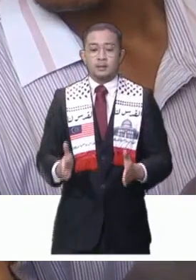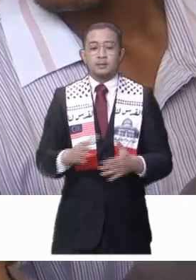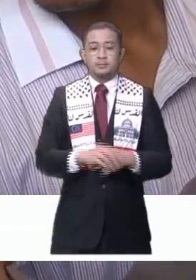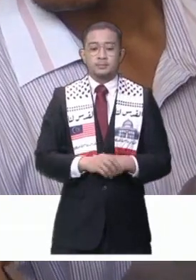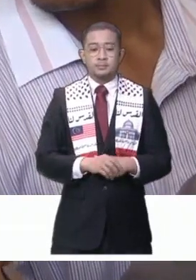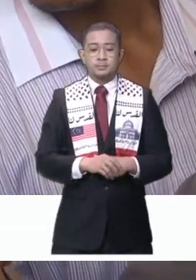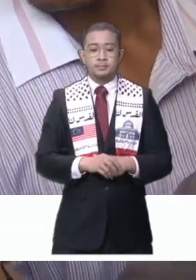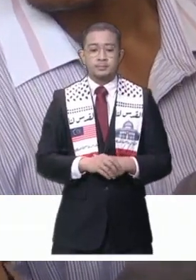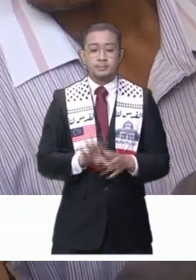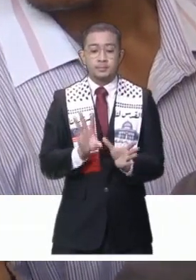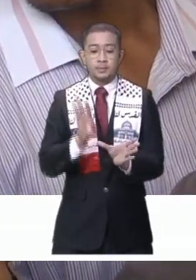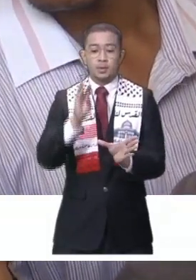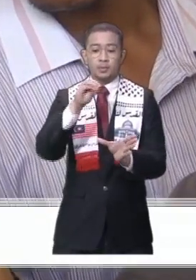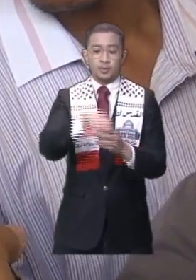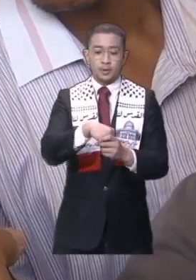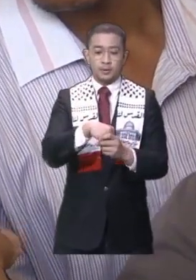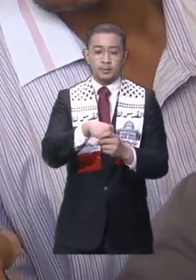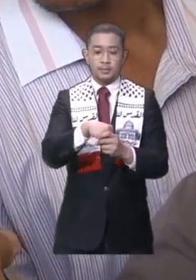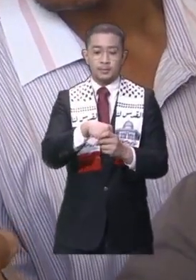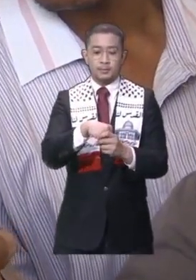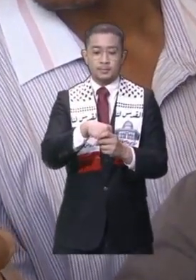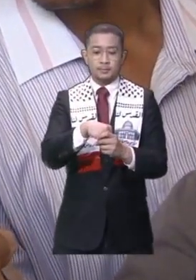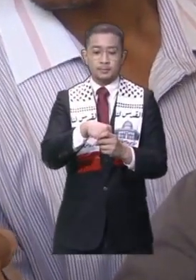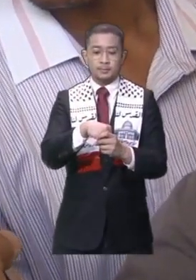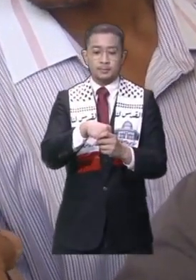merupakan komponen-komponen